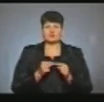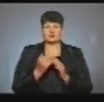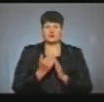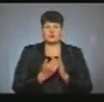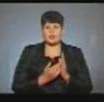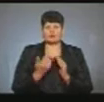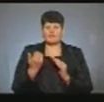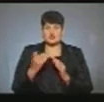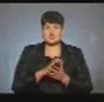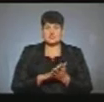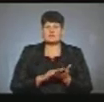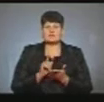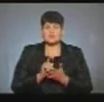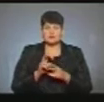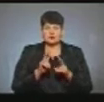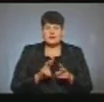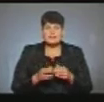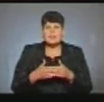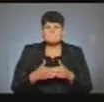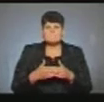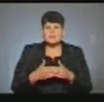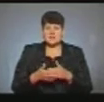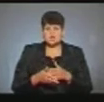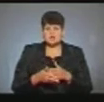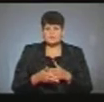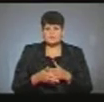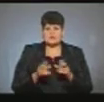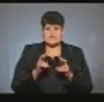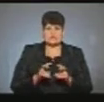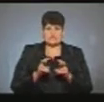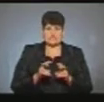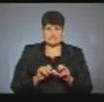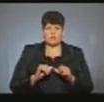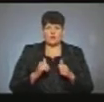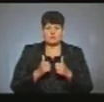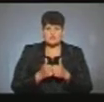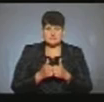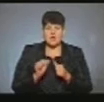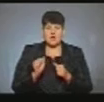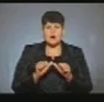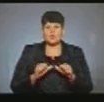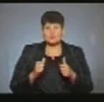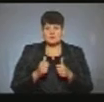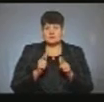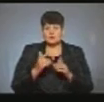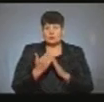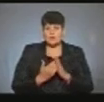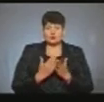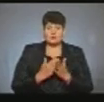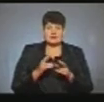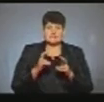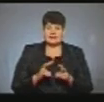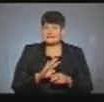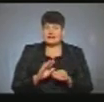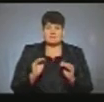ваша заява повинна бути розглянута на найближчому засіданні комісії. А комісія, згідно порядку, має засідати не